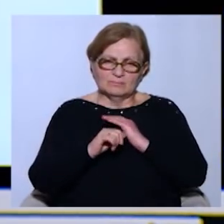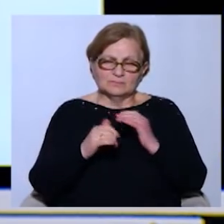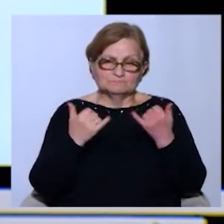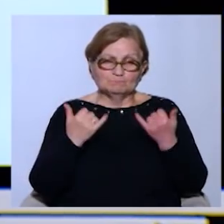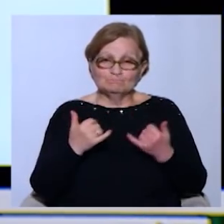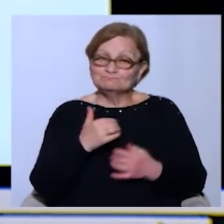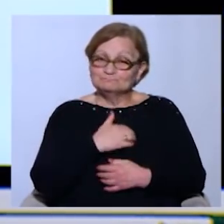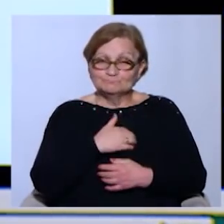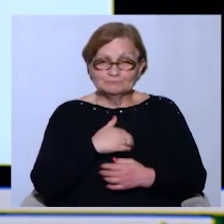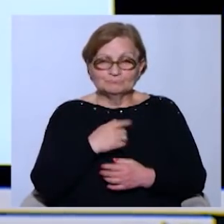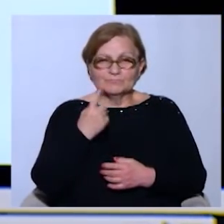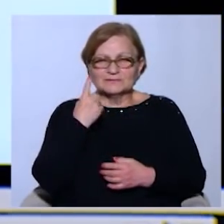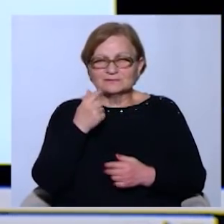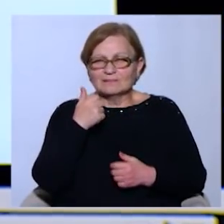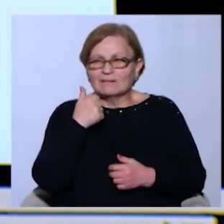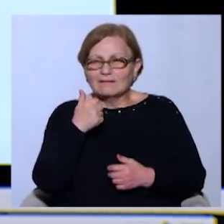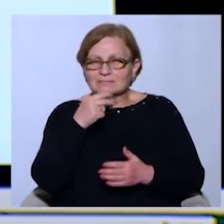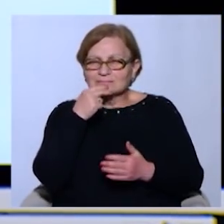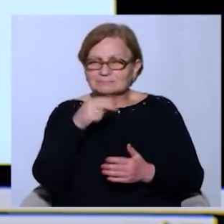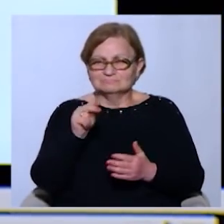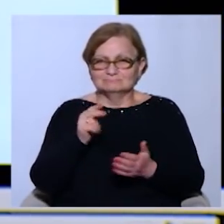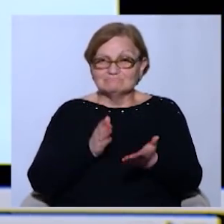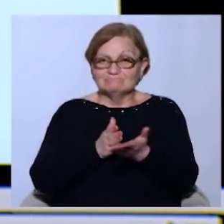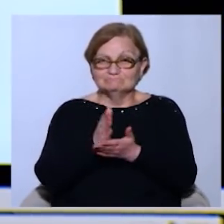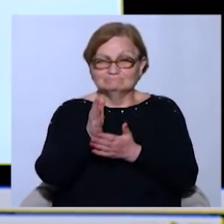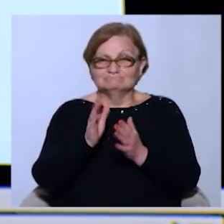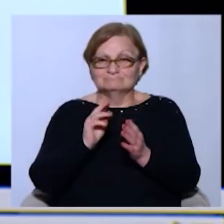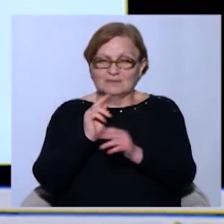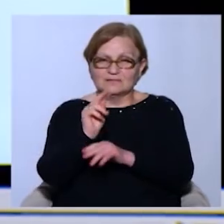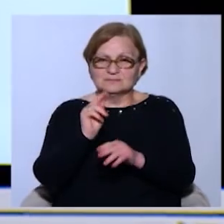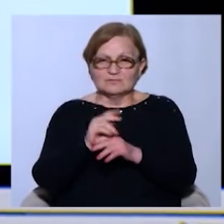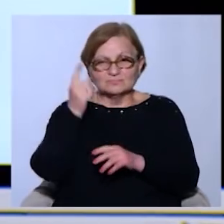დღესაც მინდა რომ ერთი კარგი მეთოდი გასწავლოთ ამოცანის ამოხსნის.